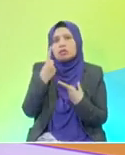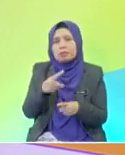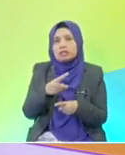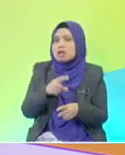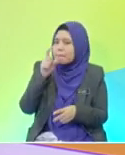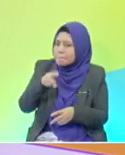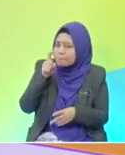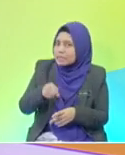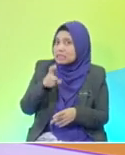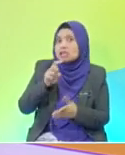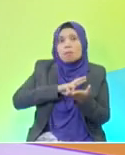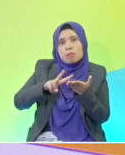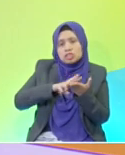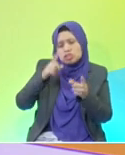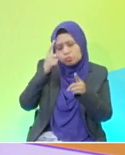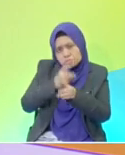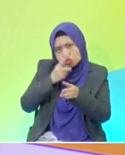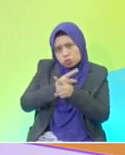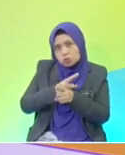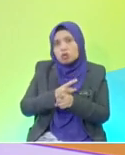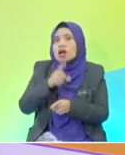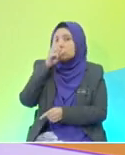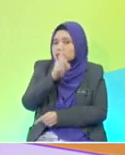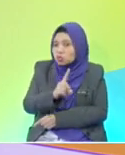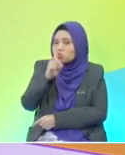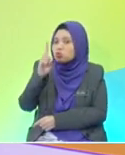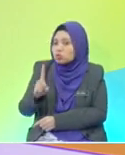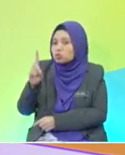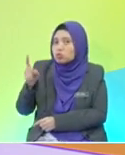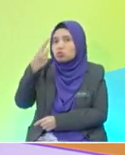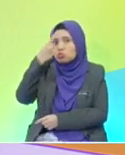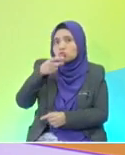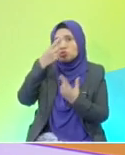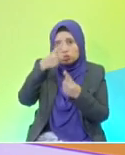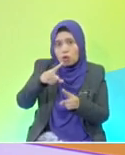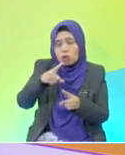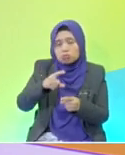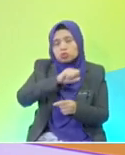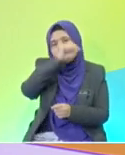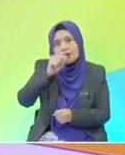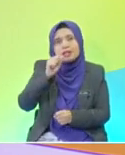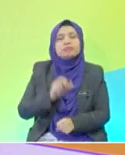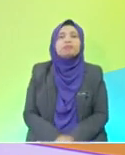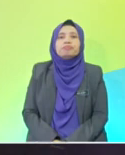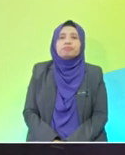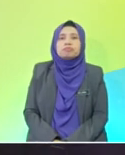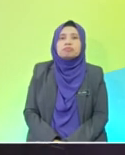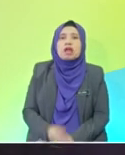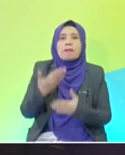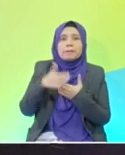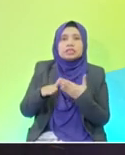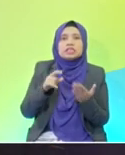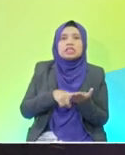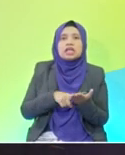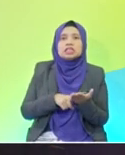baca dengan teliti baca satu persatu untuk menjawab soal Ekonomi kertas 1 Oke gua akan